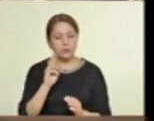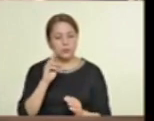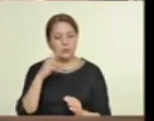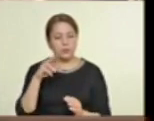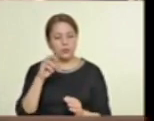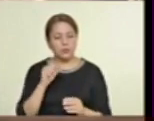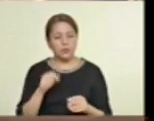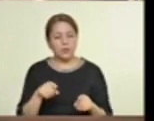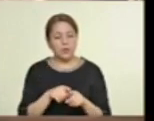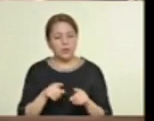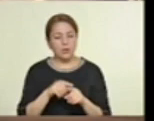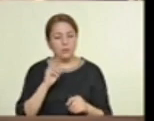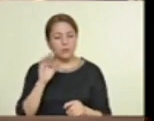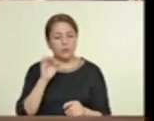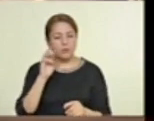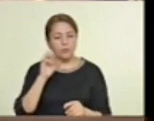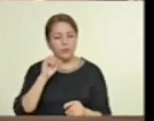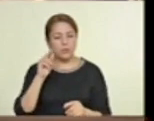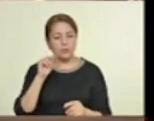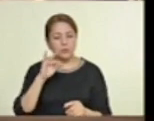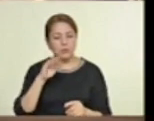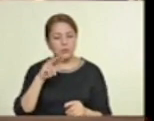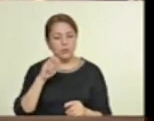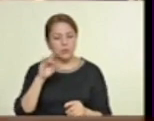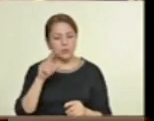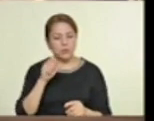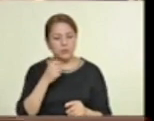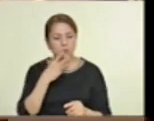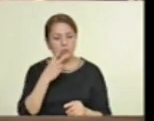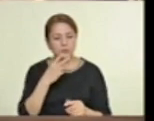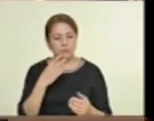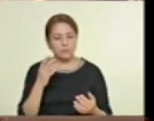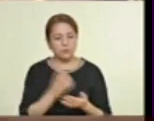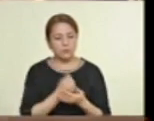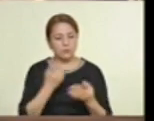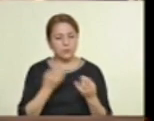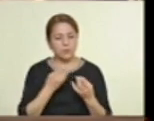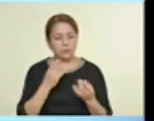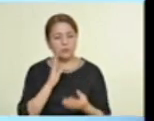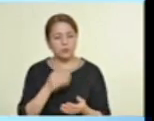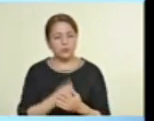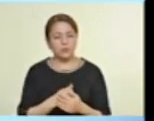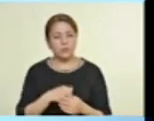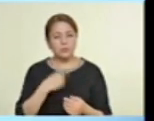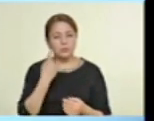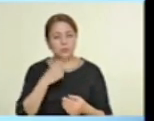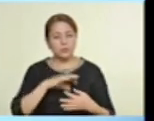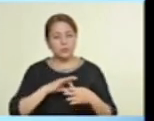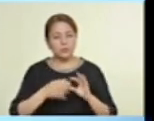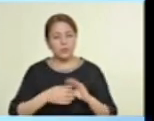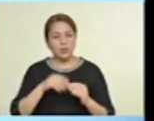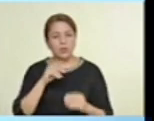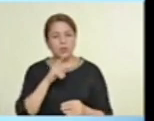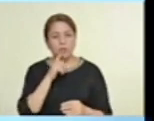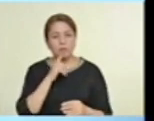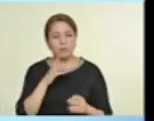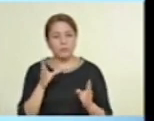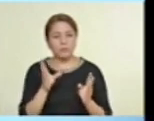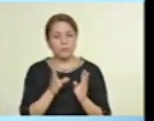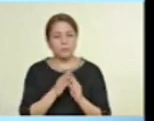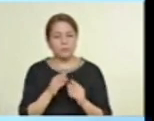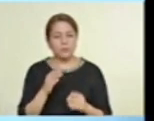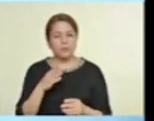ko'makchilarga alohida e'tibor qaratishimiz kerak bo'ladi. Birinchi gapga diqqatingizni qarating. Qalamla men